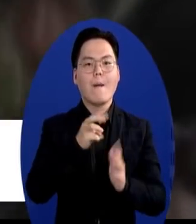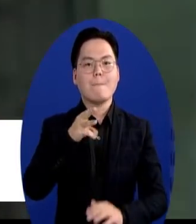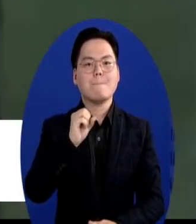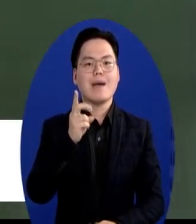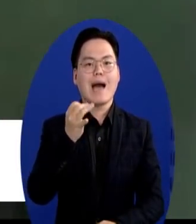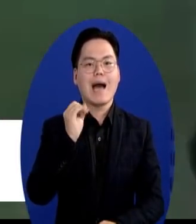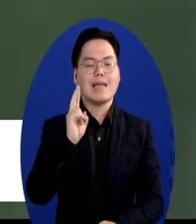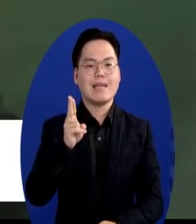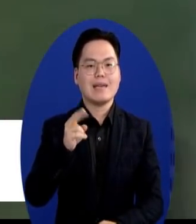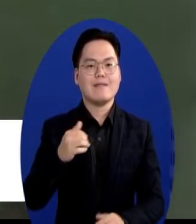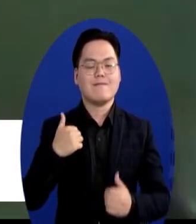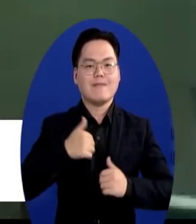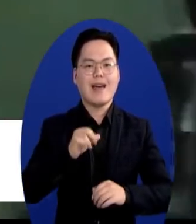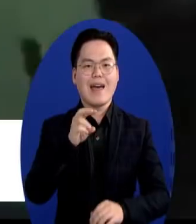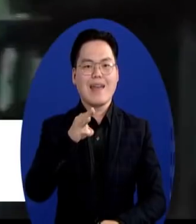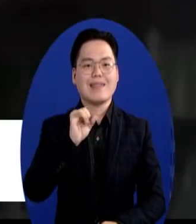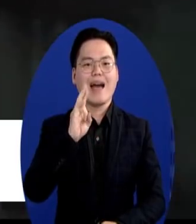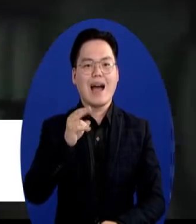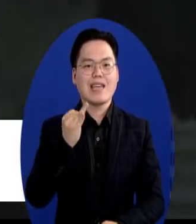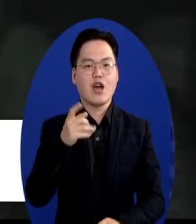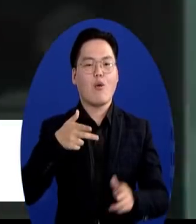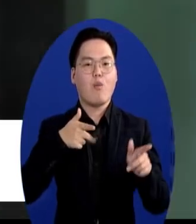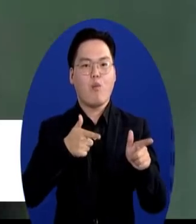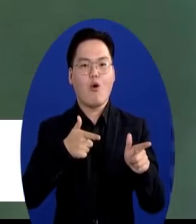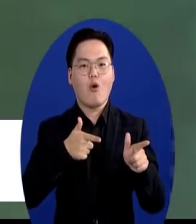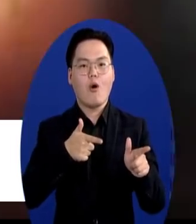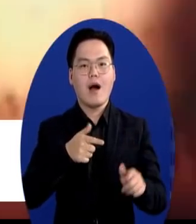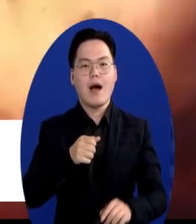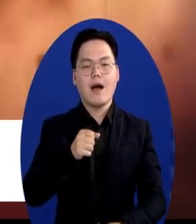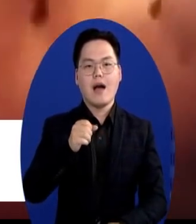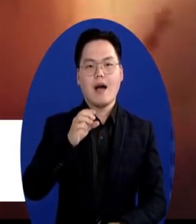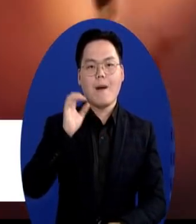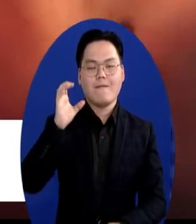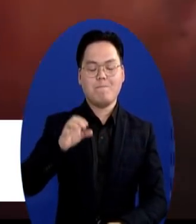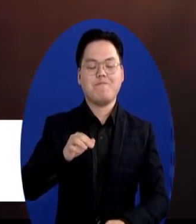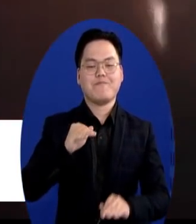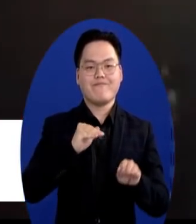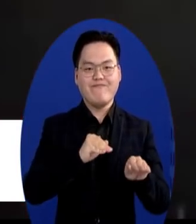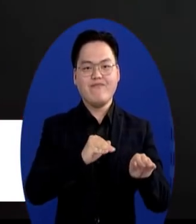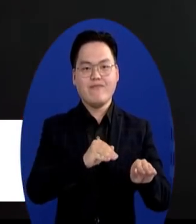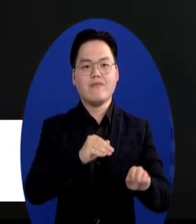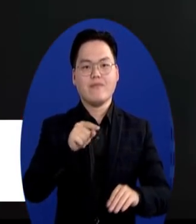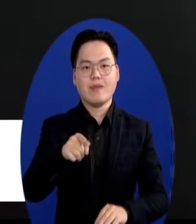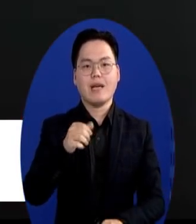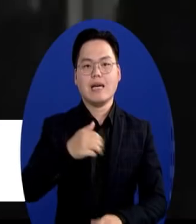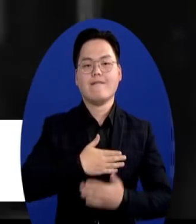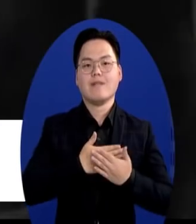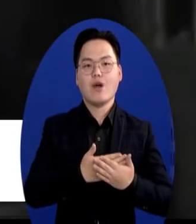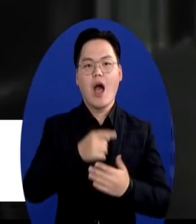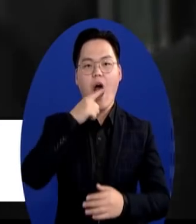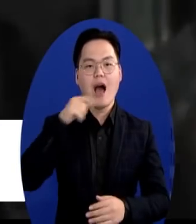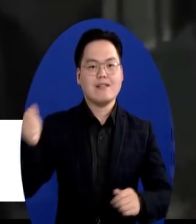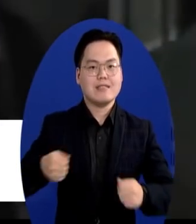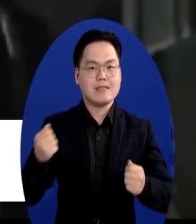механикзуулсан хоёгт баригад, танк, ихбүү, автотеврийн болон холбооны тусгай хороо, нисэх холмог дивиз, сайн дурын морт